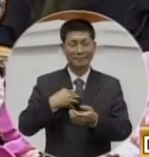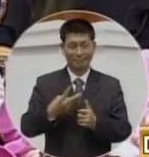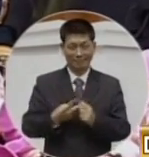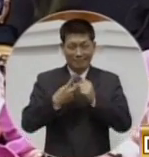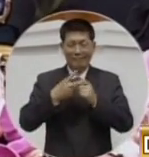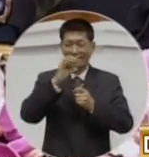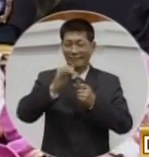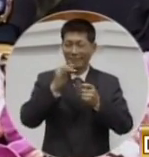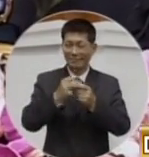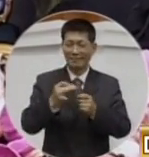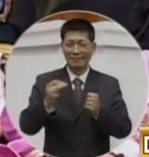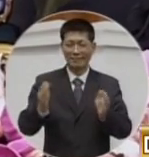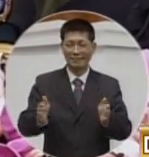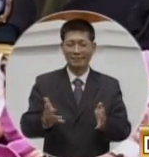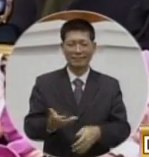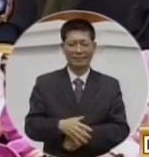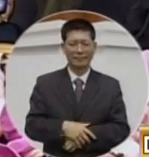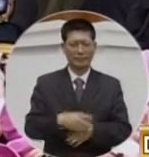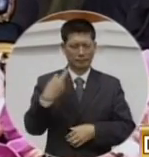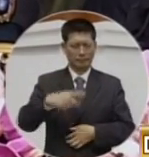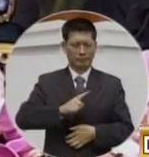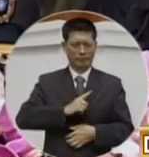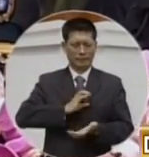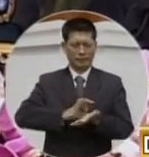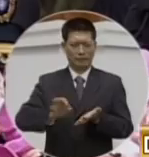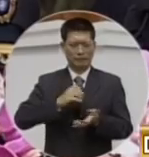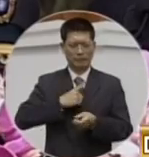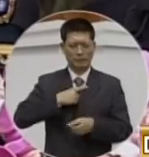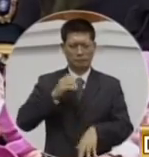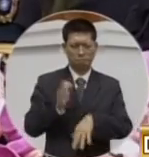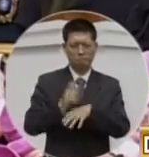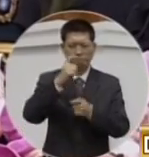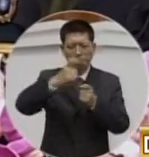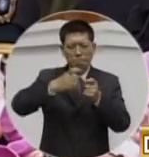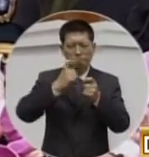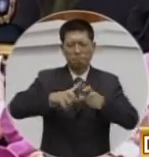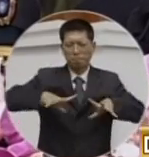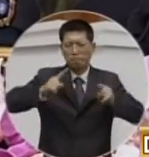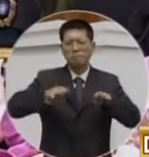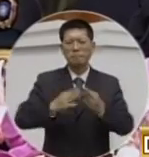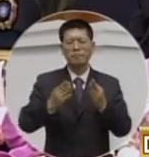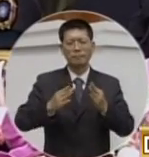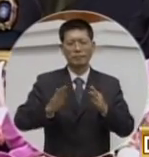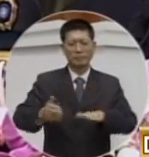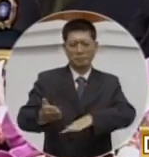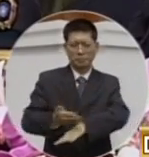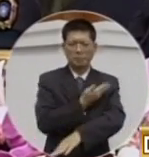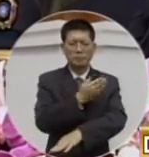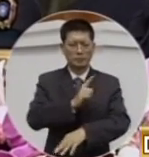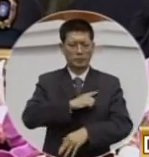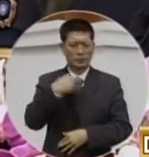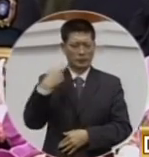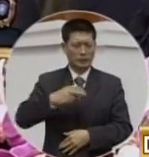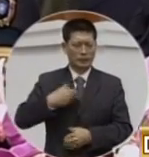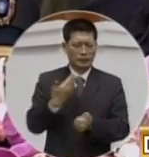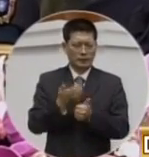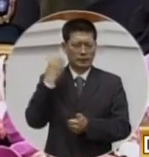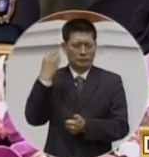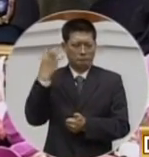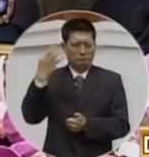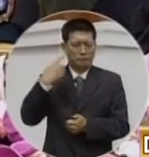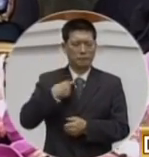二个一百年将以黄金十年作为序曲，从现在开始奏出崭新的乐